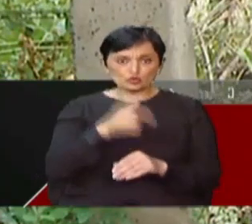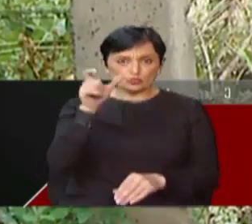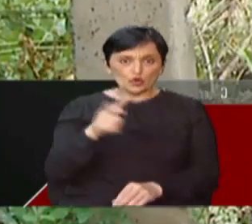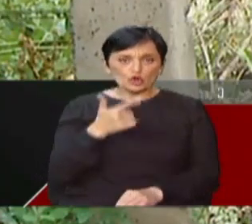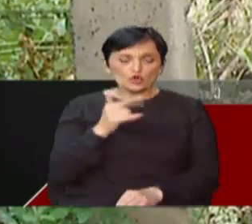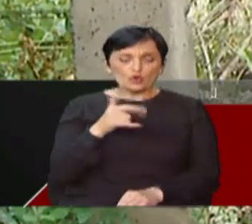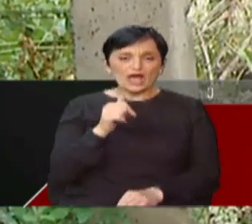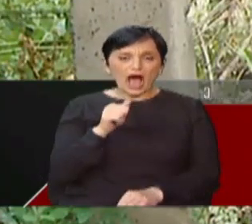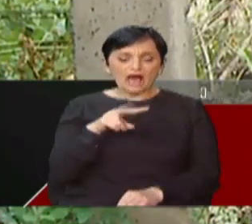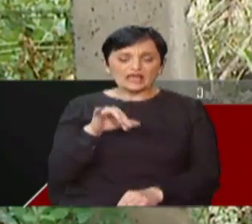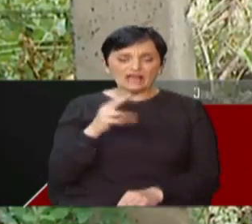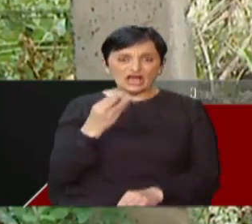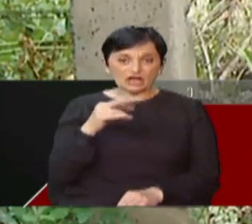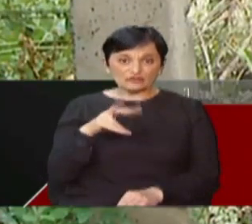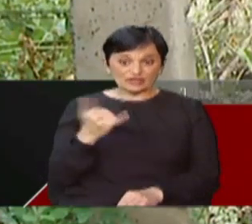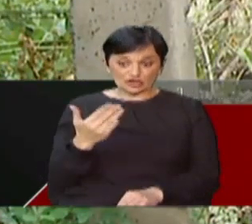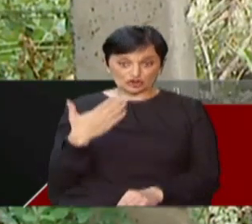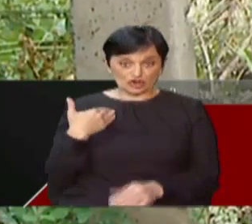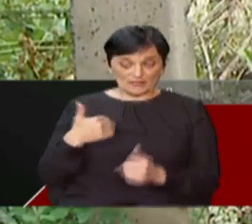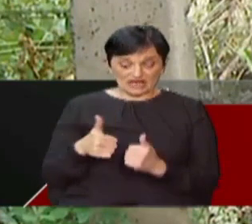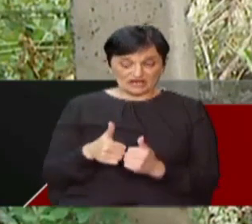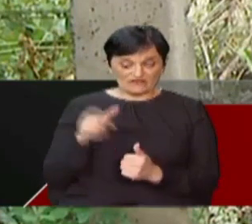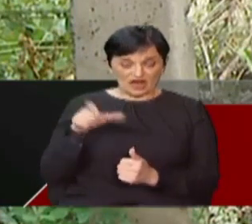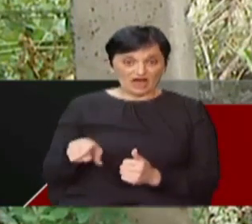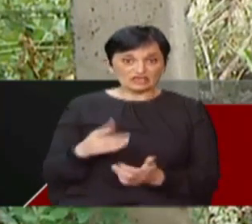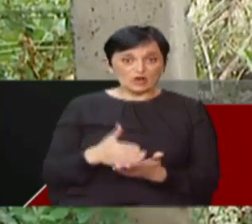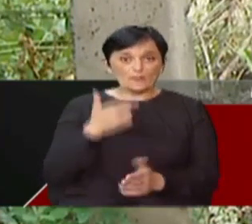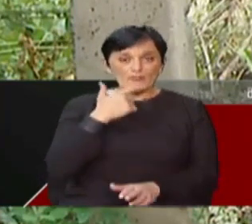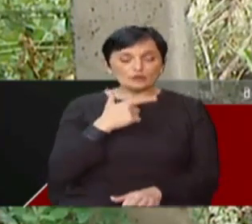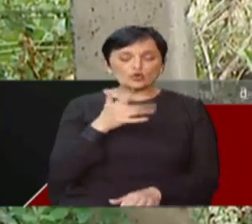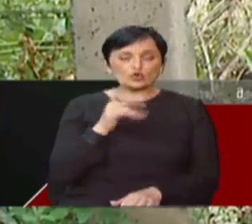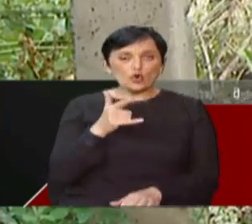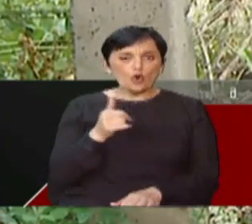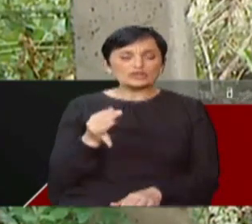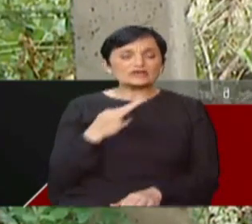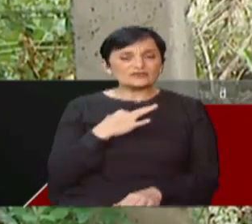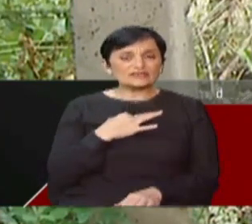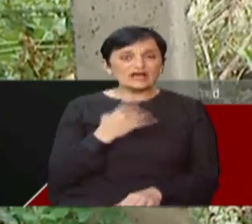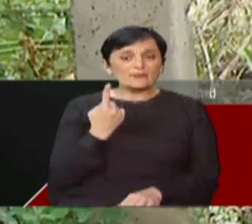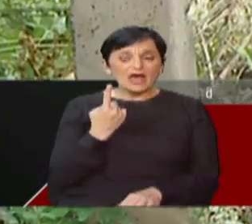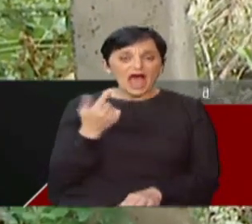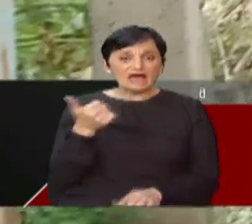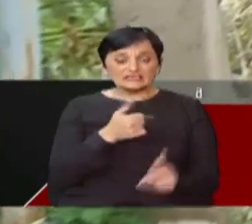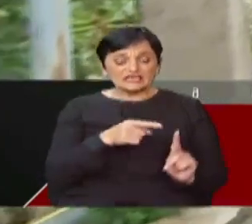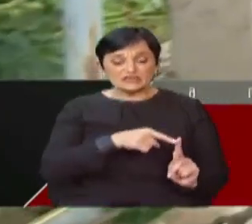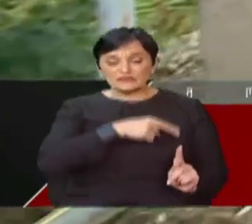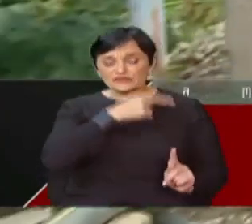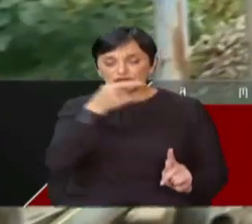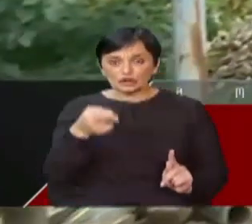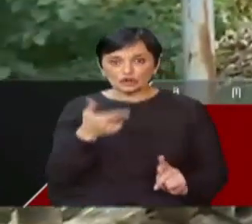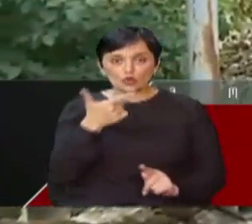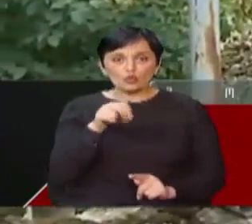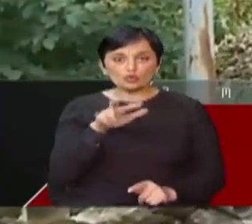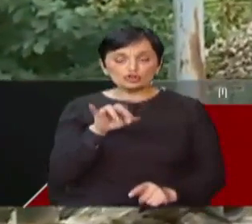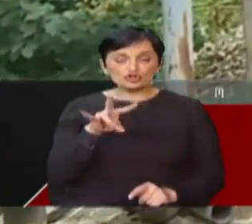გიორგი ალადაშვილი, რომელიც ახლა ჩემს გვერდით იმყოფება. ბატონო გიორგი, რომ გვითხრათ ერთი კვირის თავზე